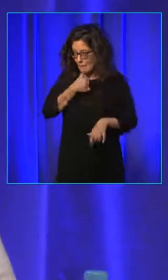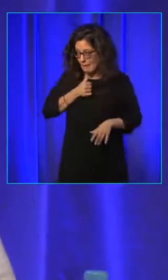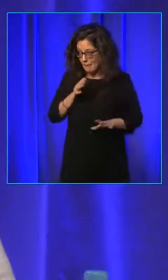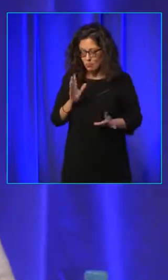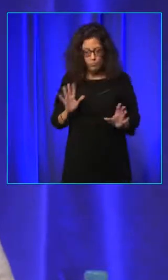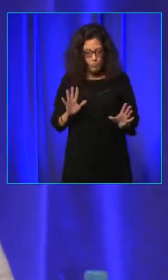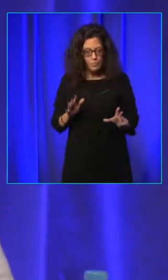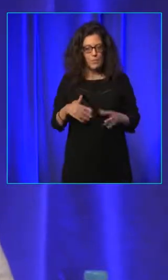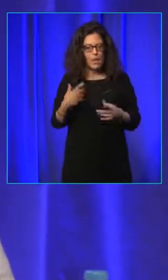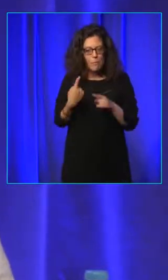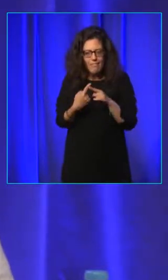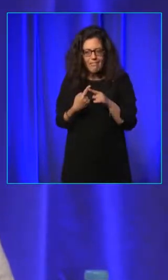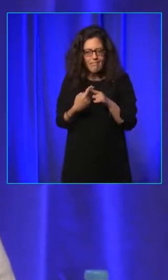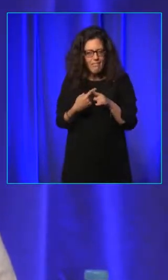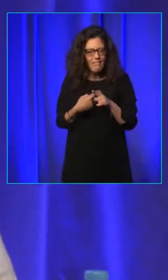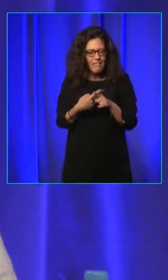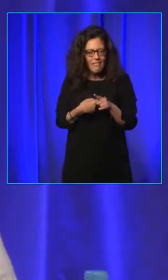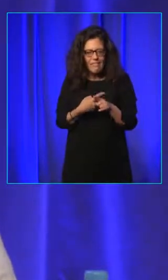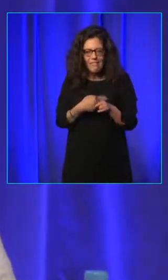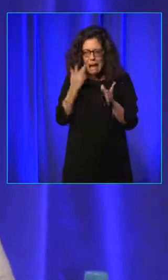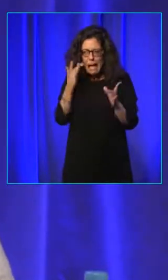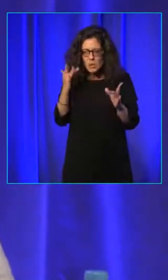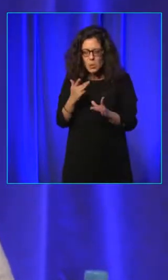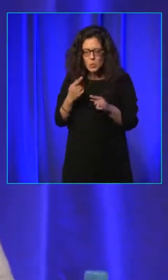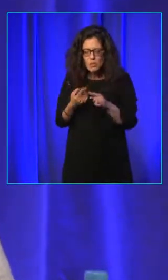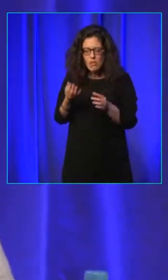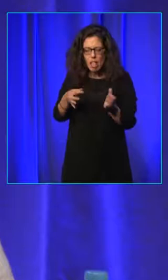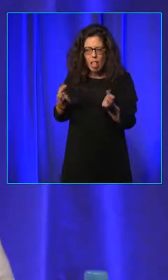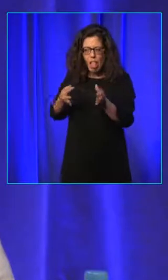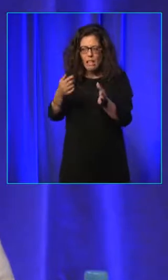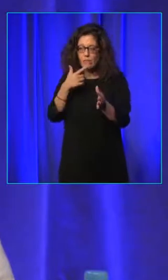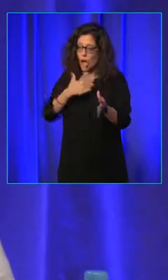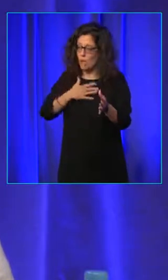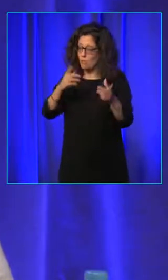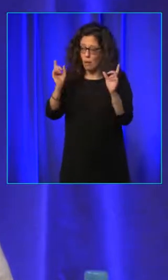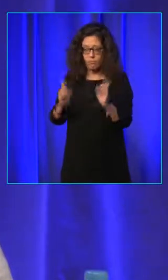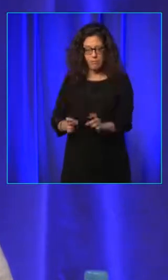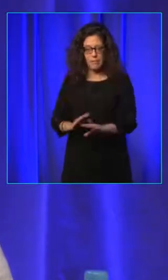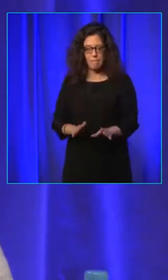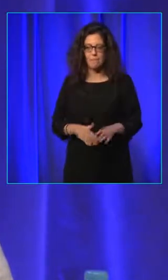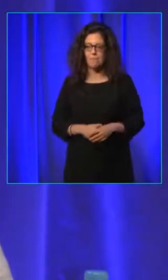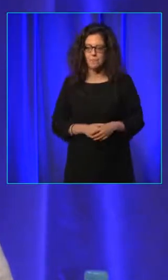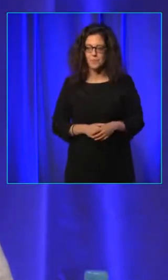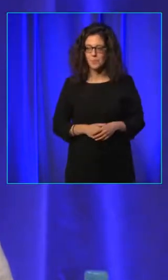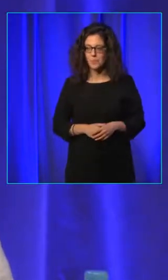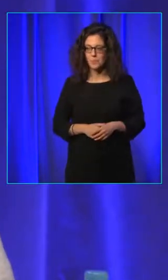avec ces petites astuces, on arrive à éradiquer ce sentiment de peur suite à une blessure.